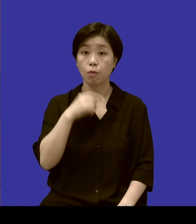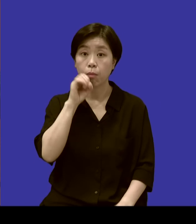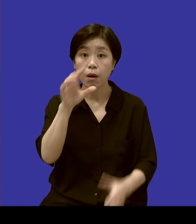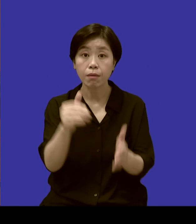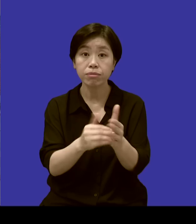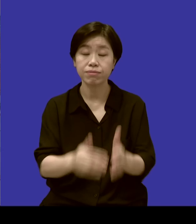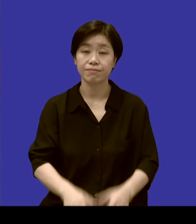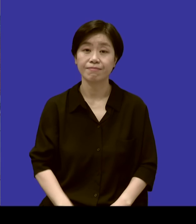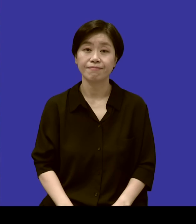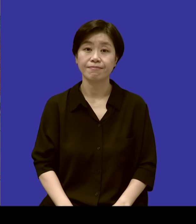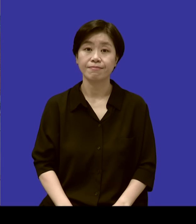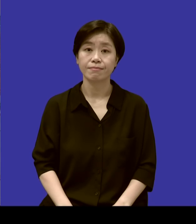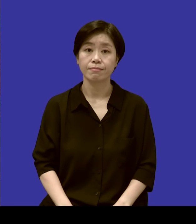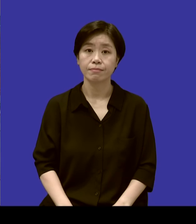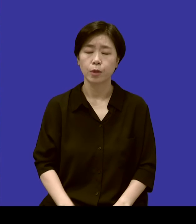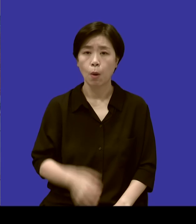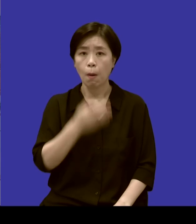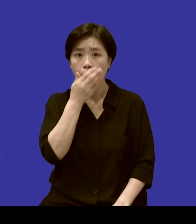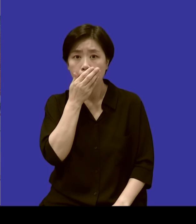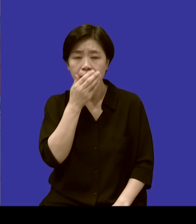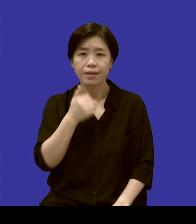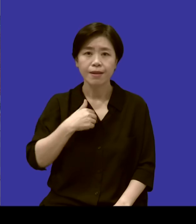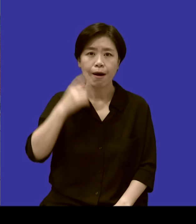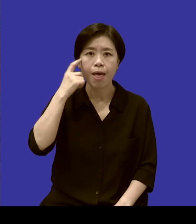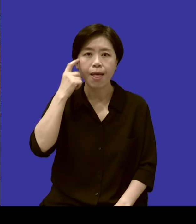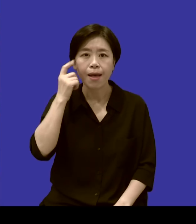거예요. 예. 그래서 내가 왜 이런 말을 자꾸 하지?